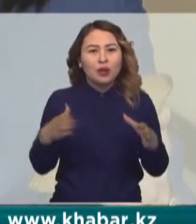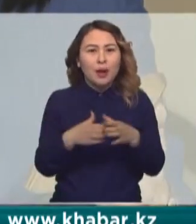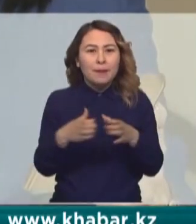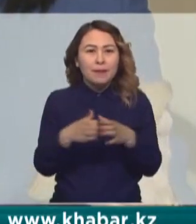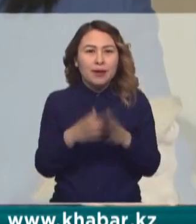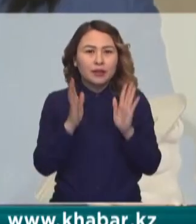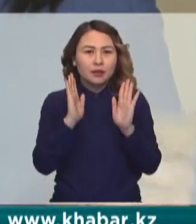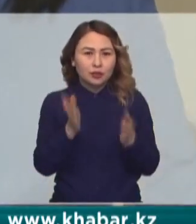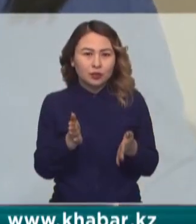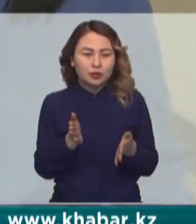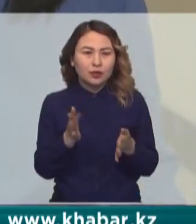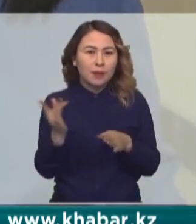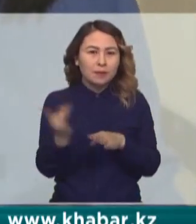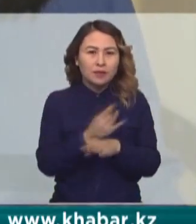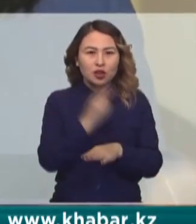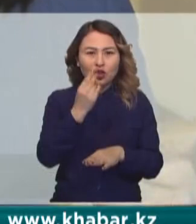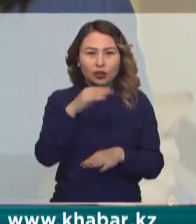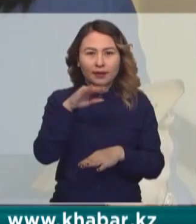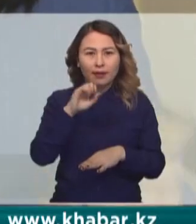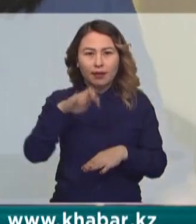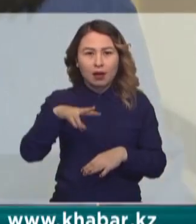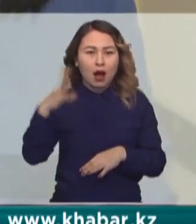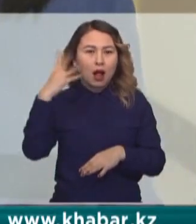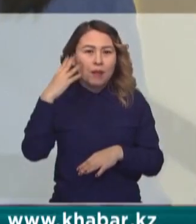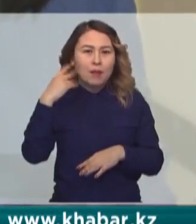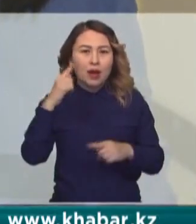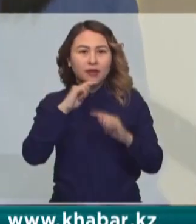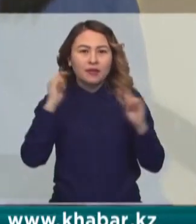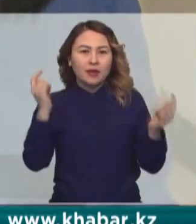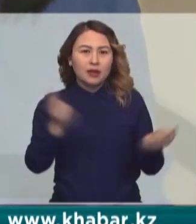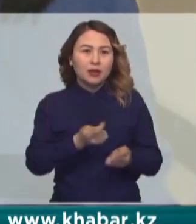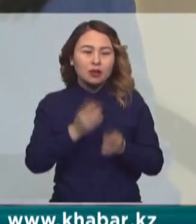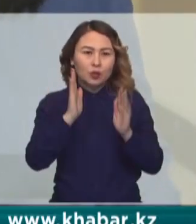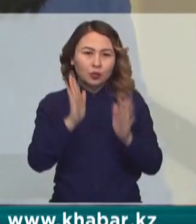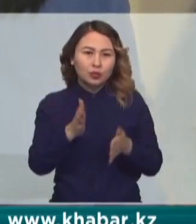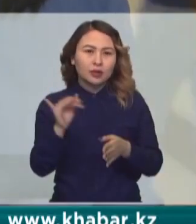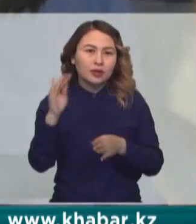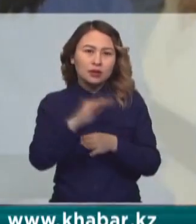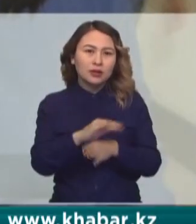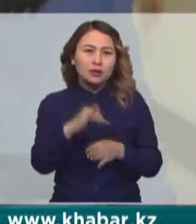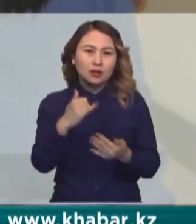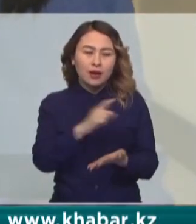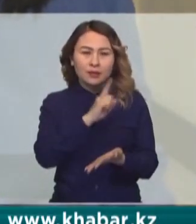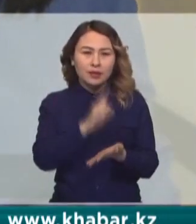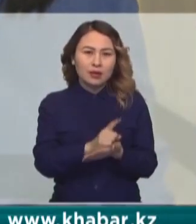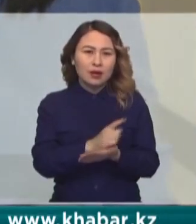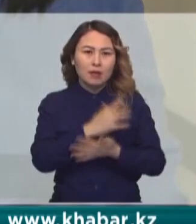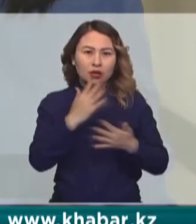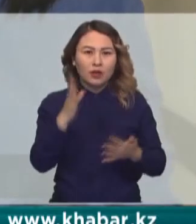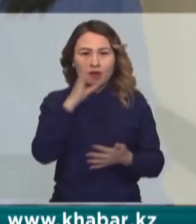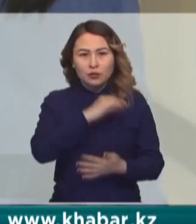ең алғаш рет Digital Алматы Awards сыйлығымен марапатталатын болады. Бұл әрине үлкен